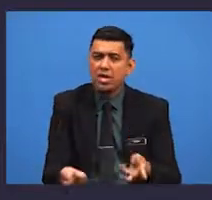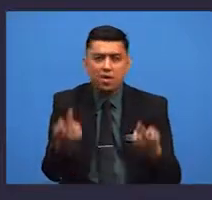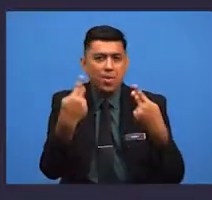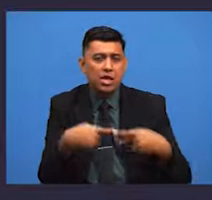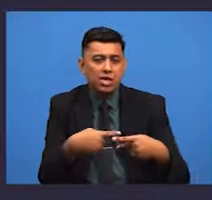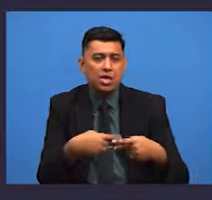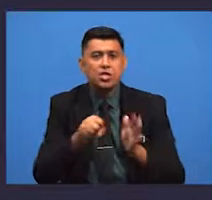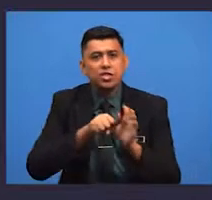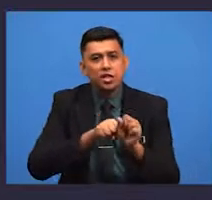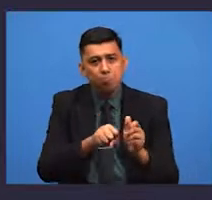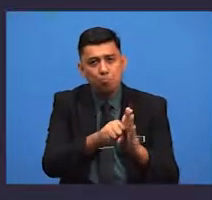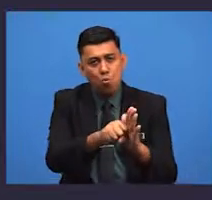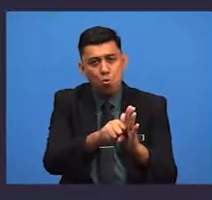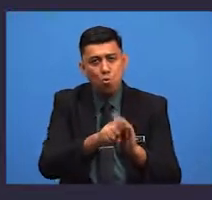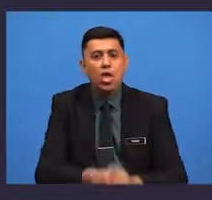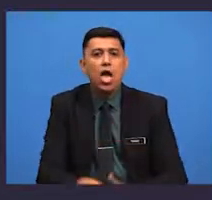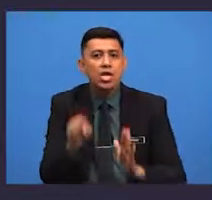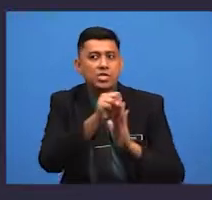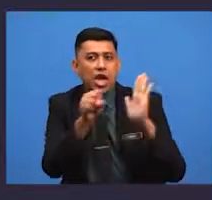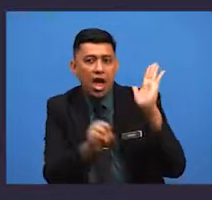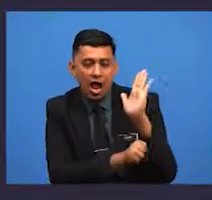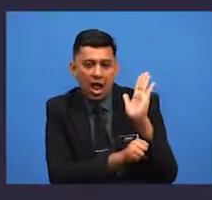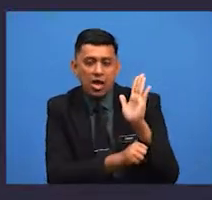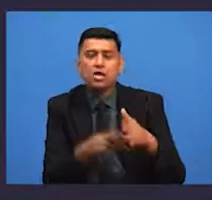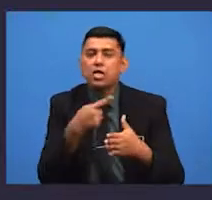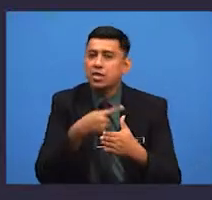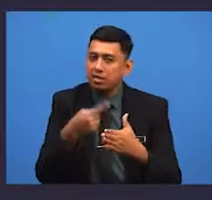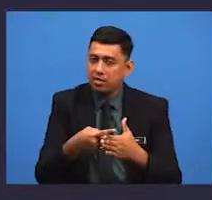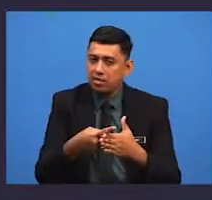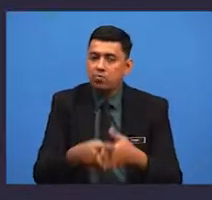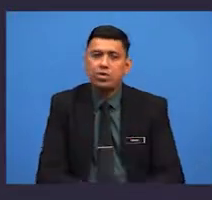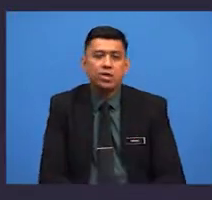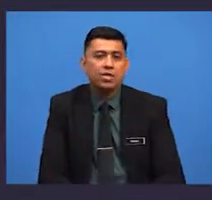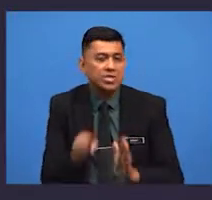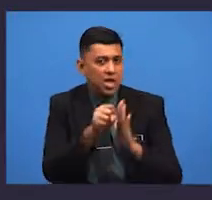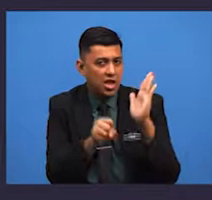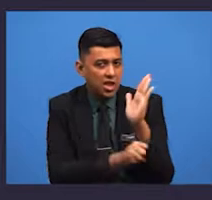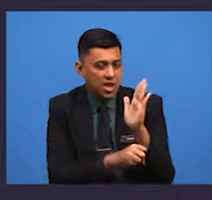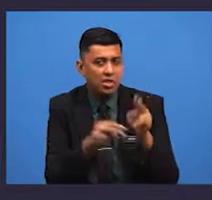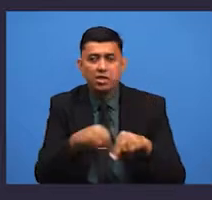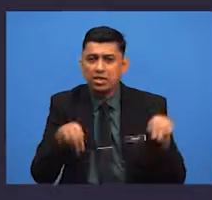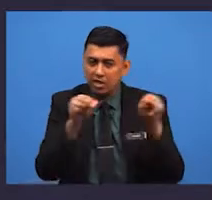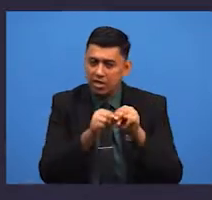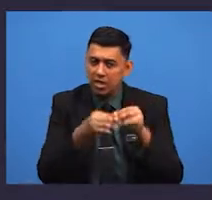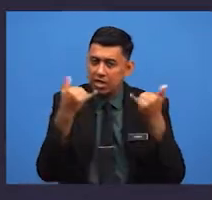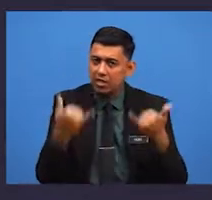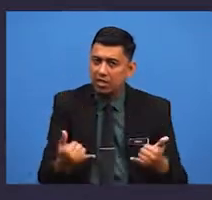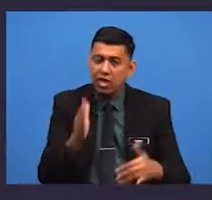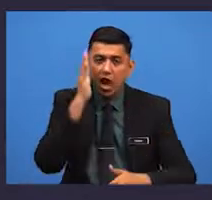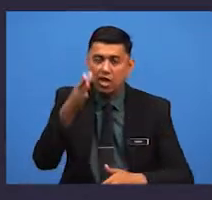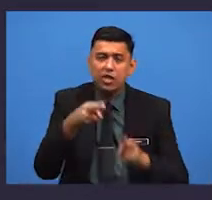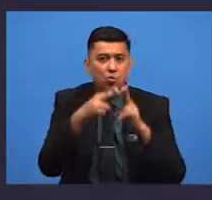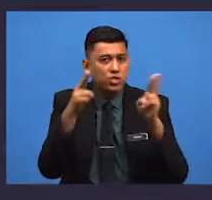simbol pilihan iaitu syarat. Kemudian, syarat nilai pembilang yang terkini akan